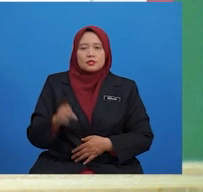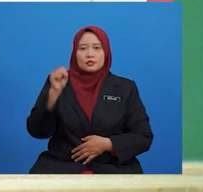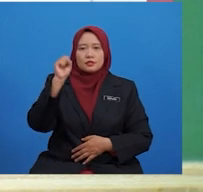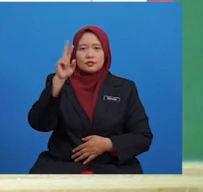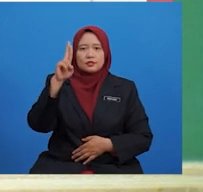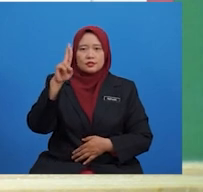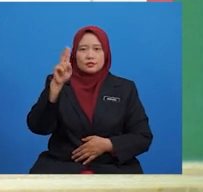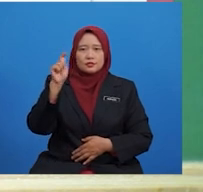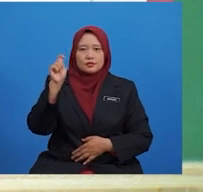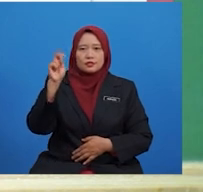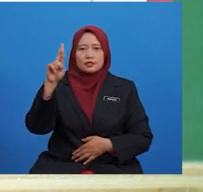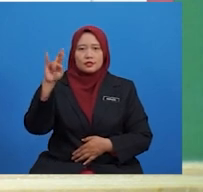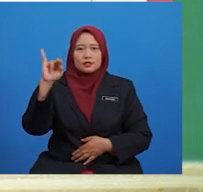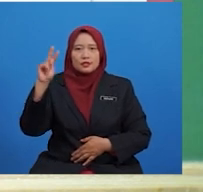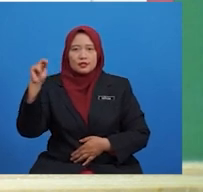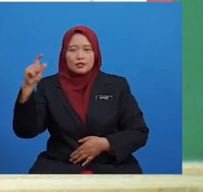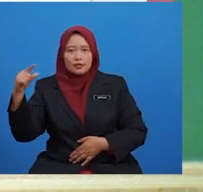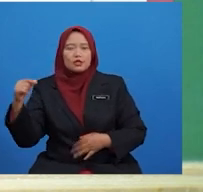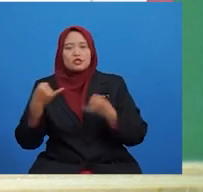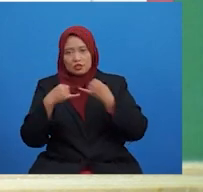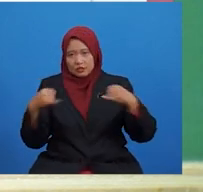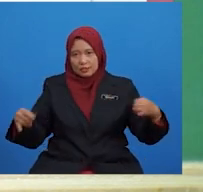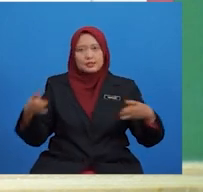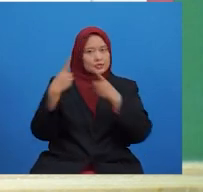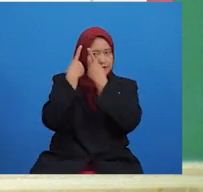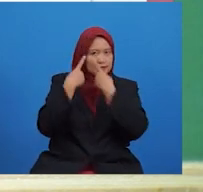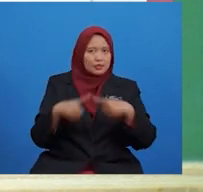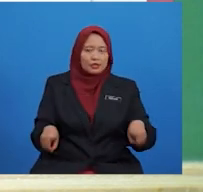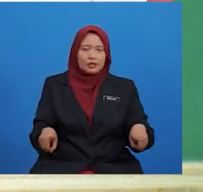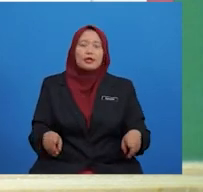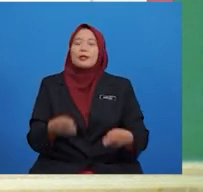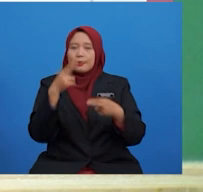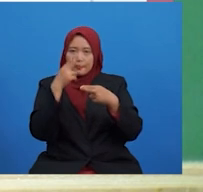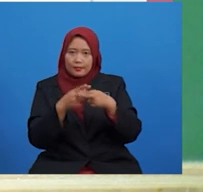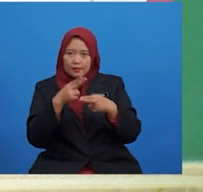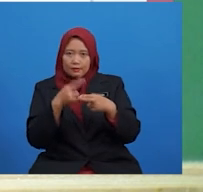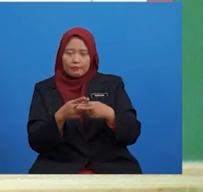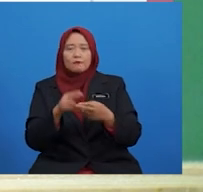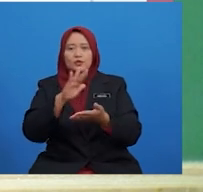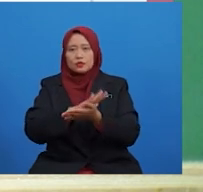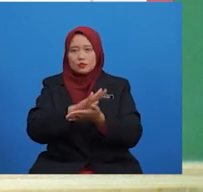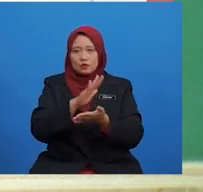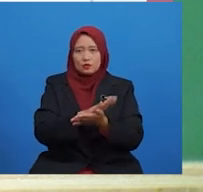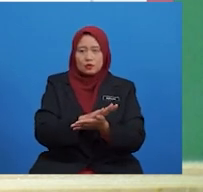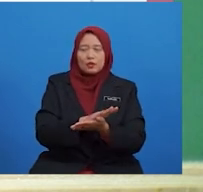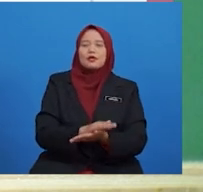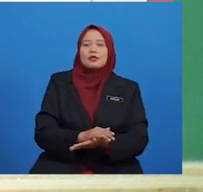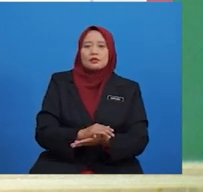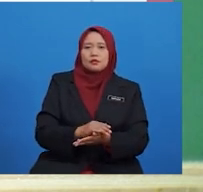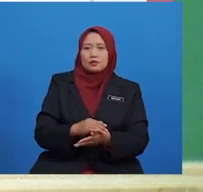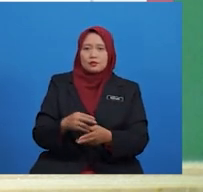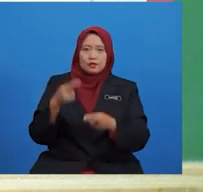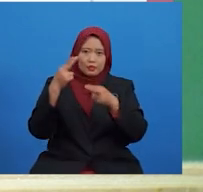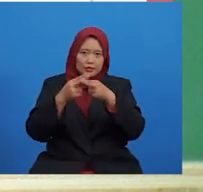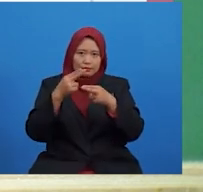yang digunakan, manakala nama sekolah merupakan nama pembolek ubah bagi